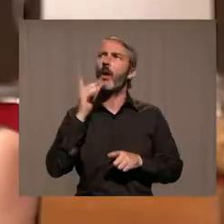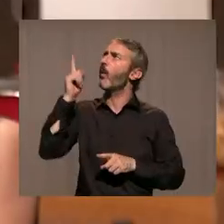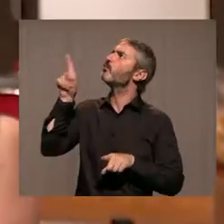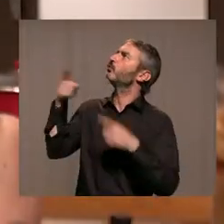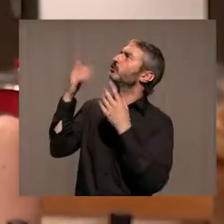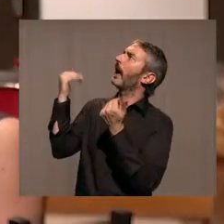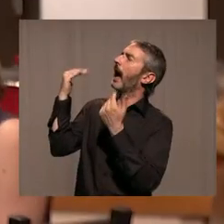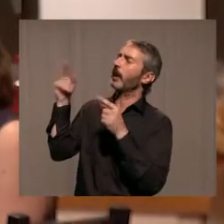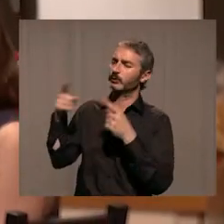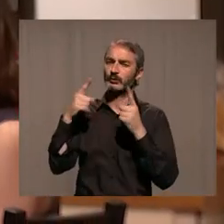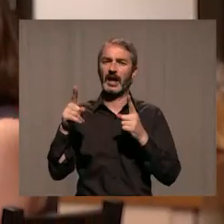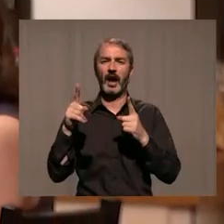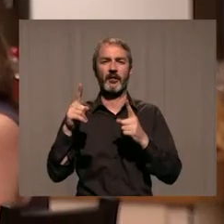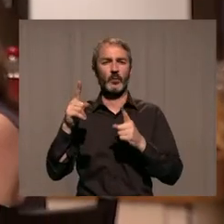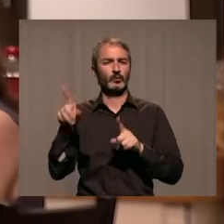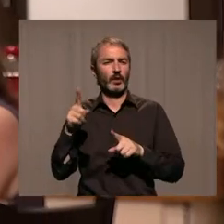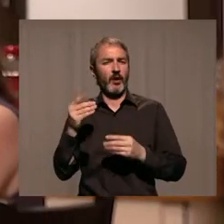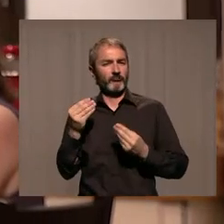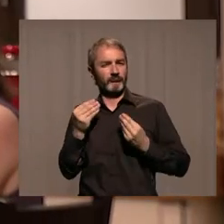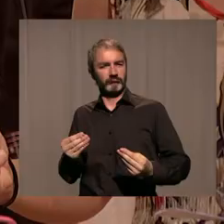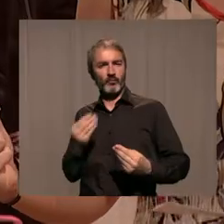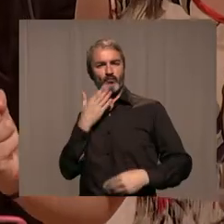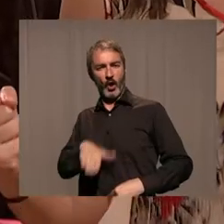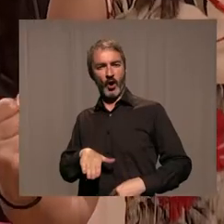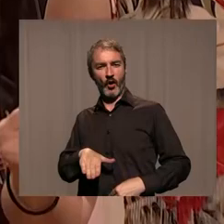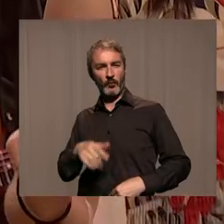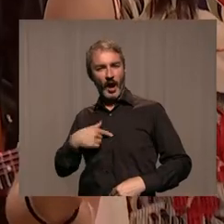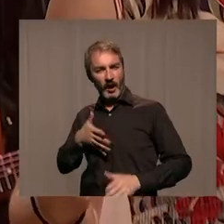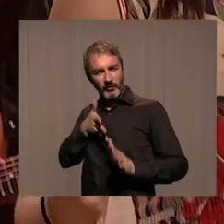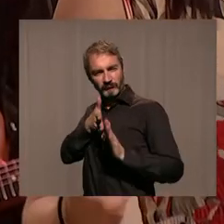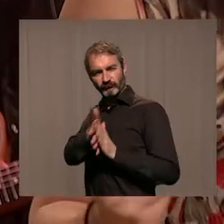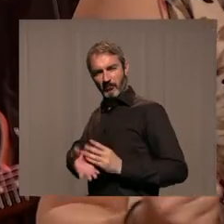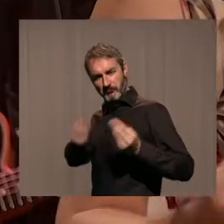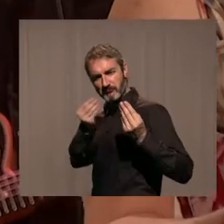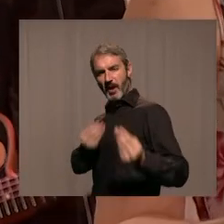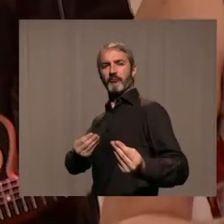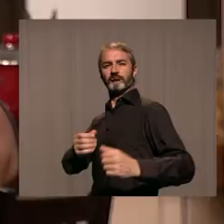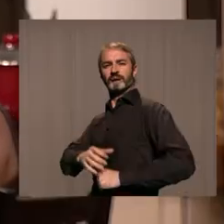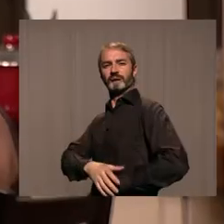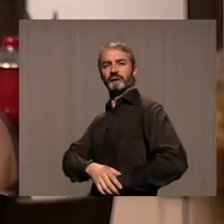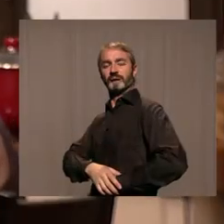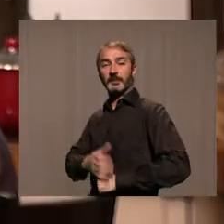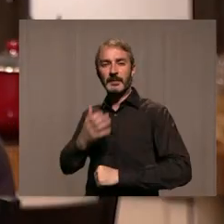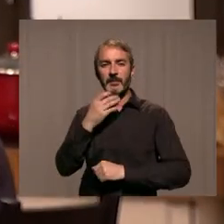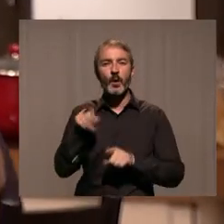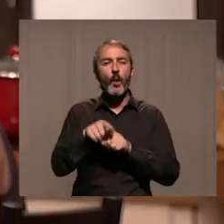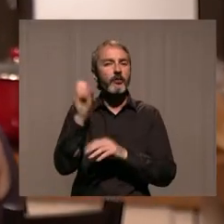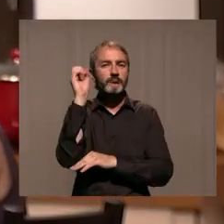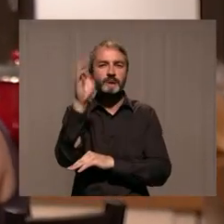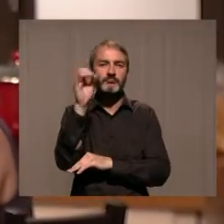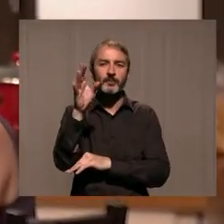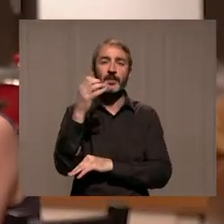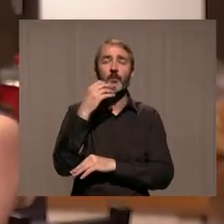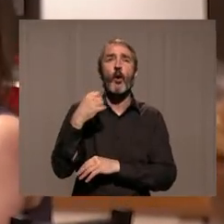música... intensa. Perquè ara em posaré intens. Aquí cal un discurs tipus...